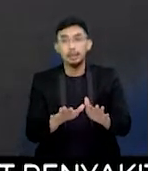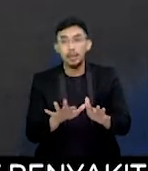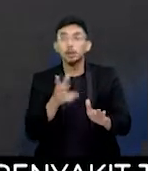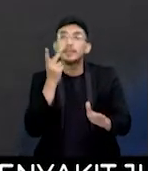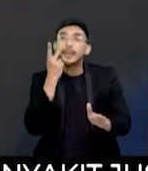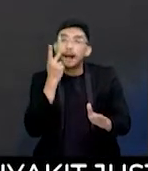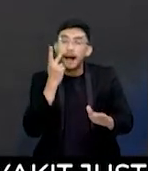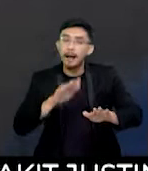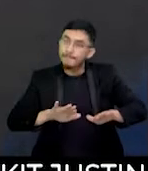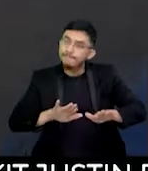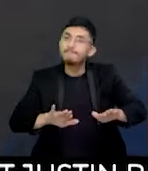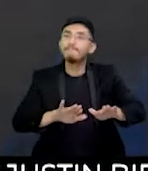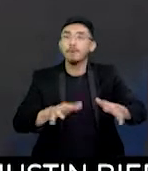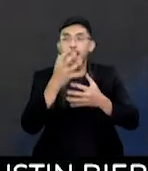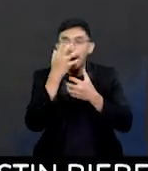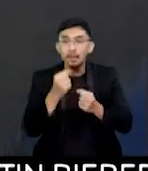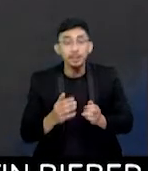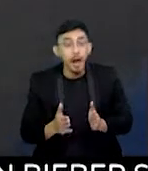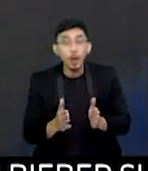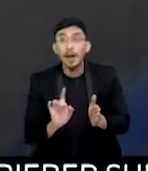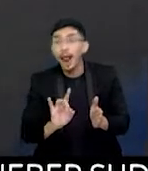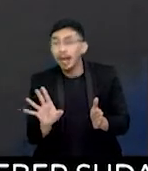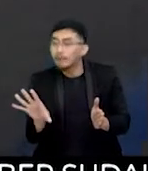menggunakan jalur-jalur alternatif